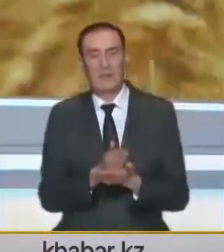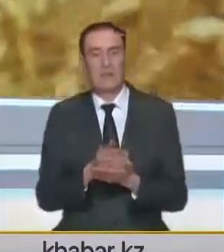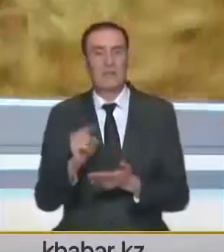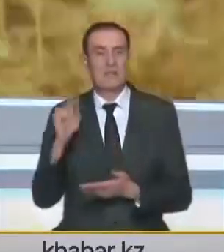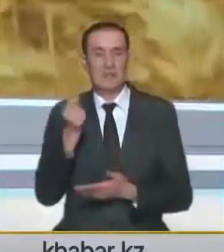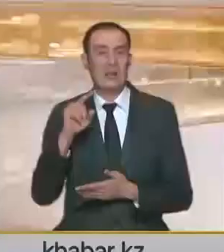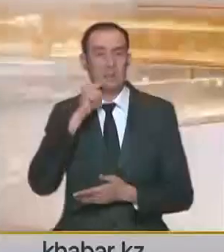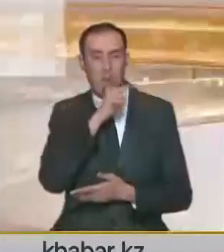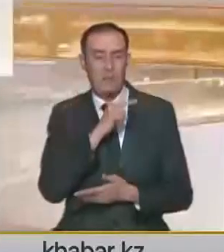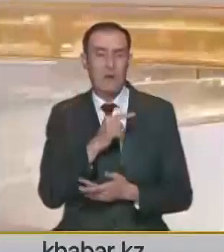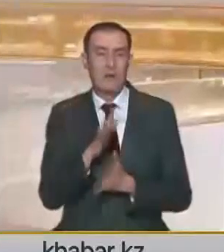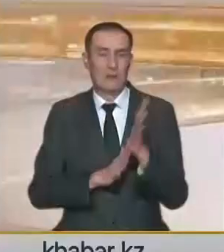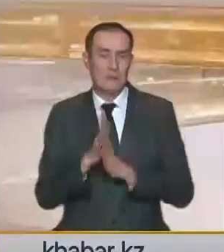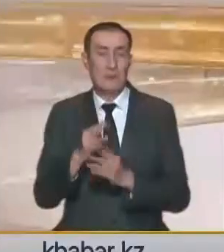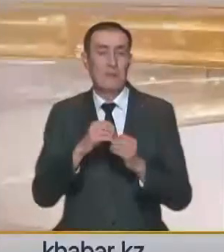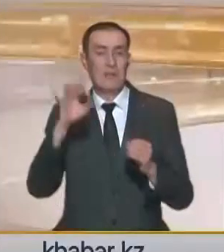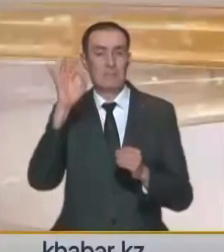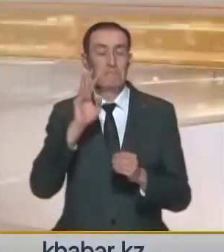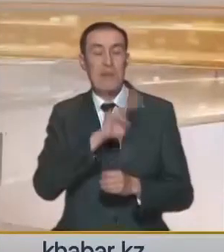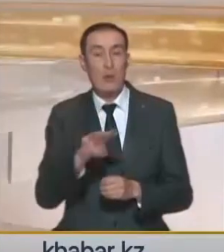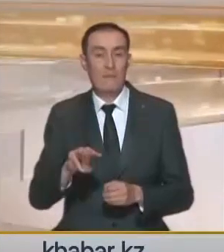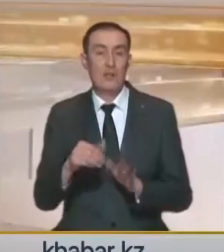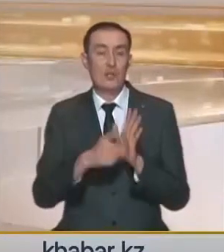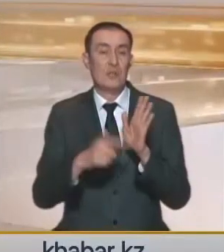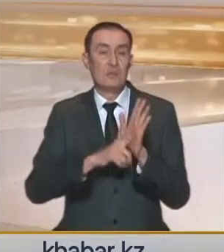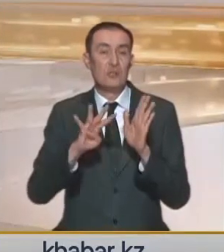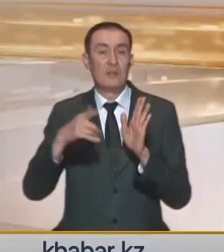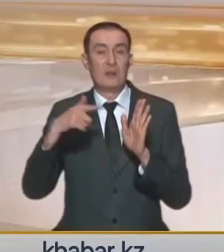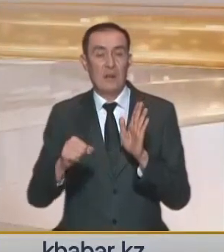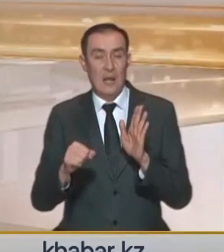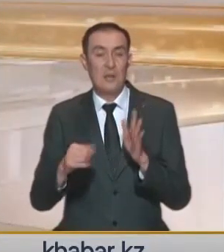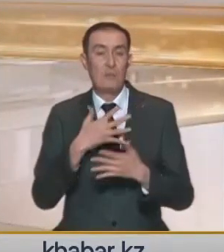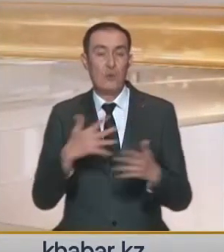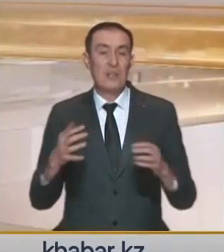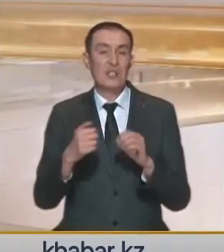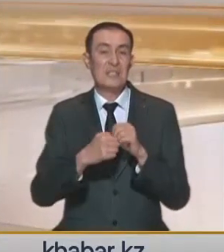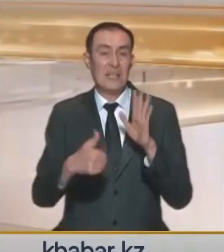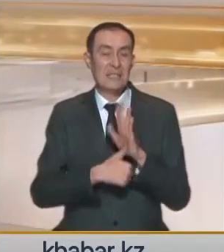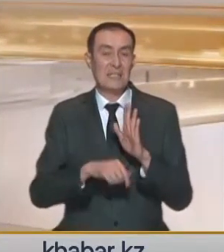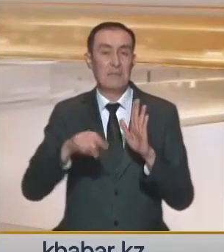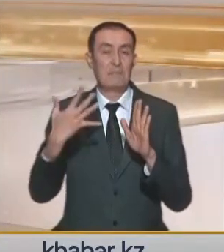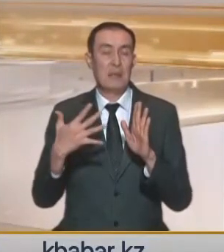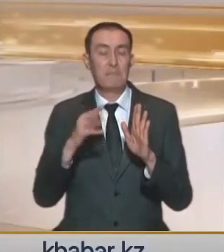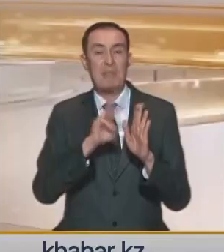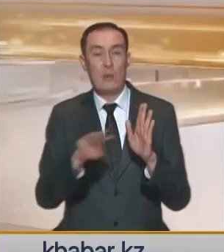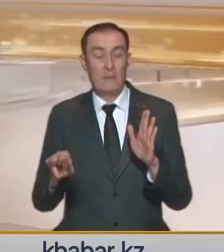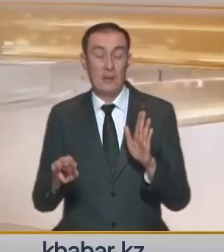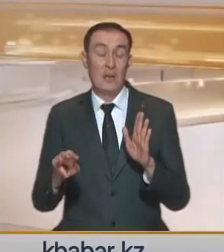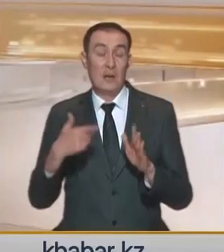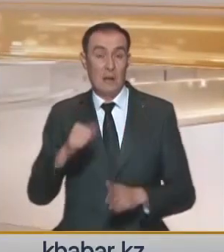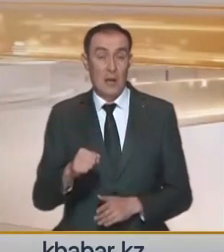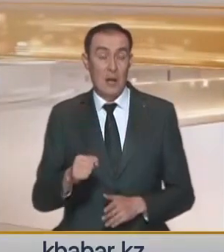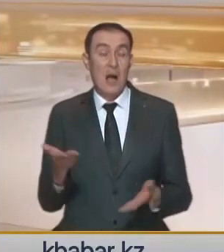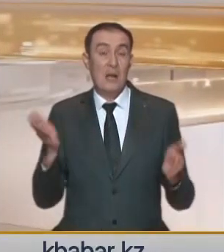площадей зерновых и зернобобовых, то есть 15 миллионов 674 гектара из более чем 16,5. Иными